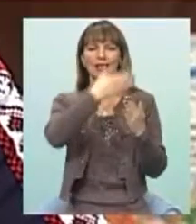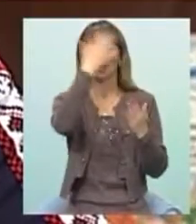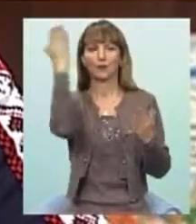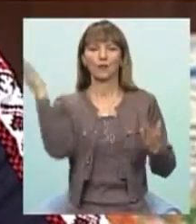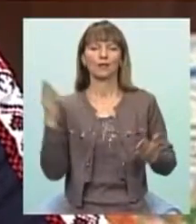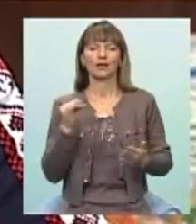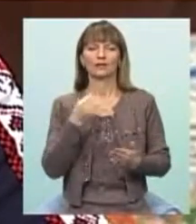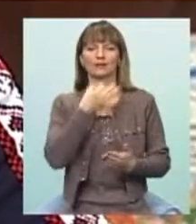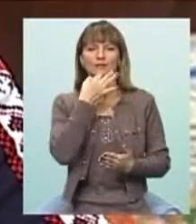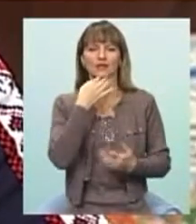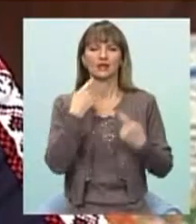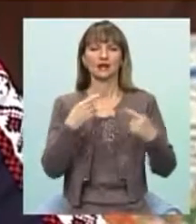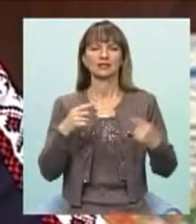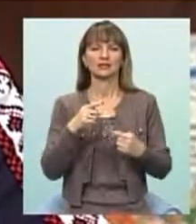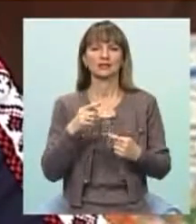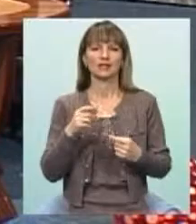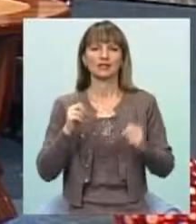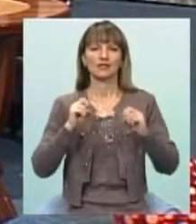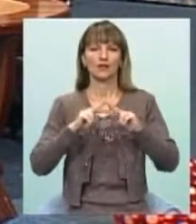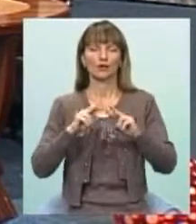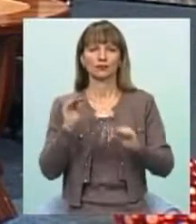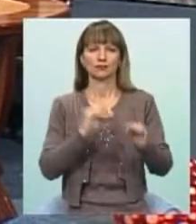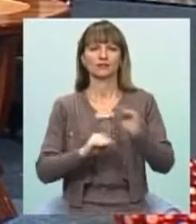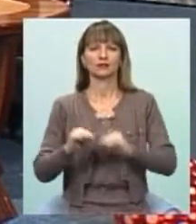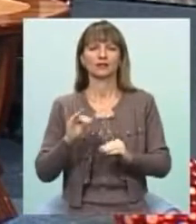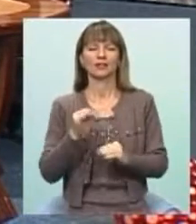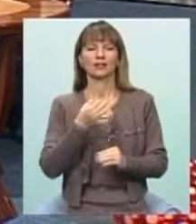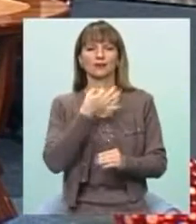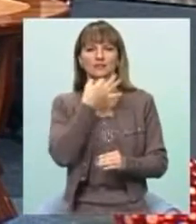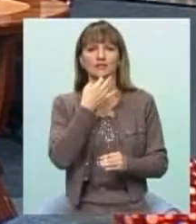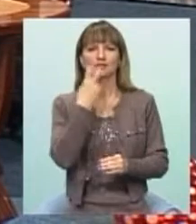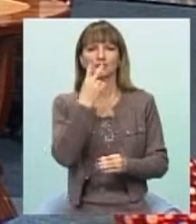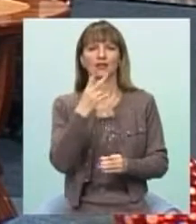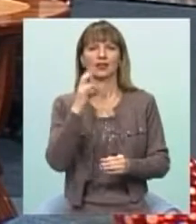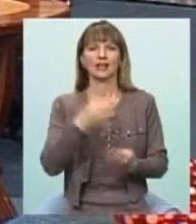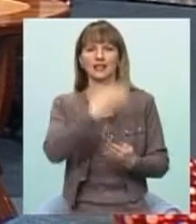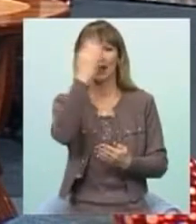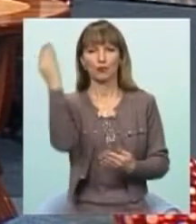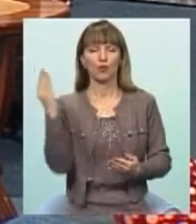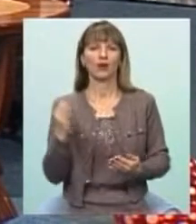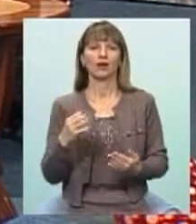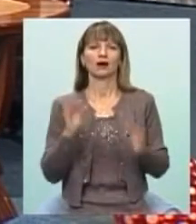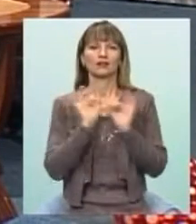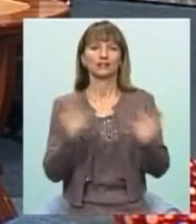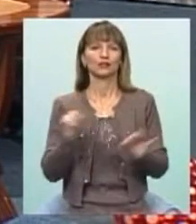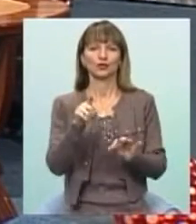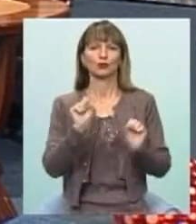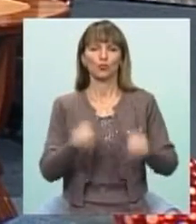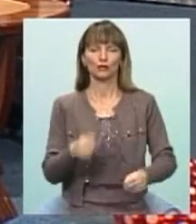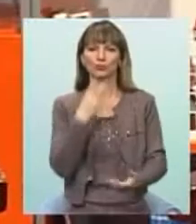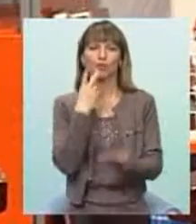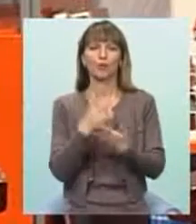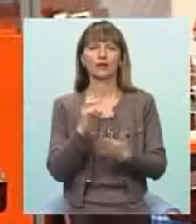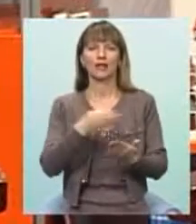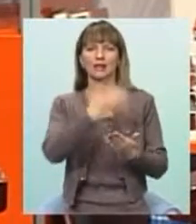зірки, сузір'я і роздивлятися взагалі вечірнє таке нічне небо. Данилко, розказуй, будь ласка, що ти можеш побачити на небі і що